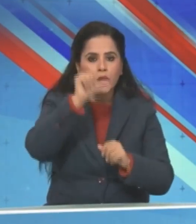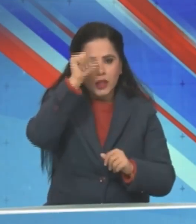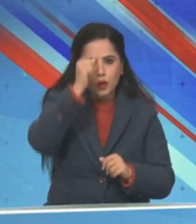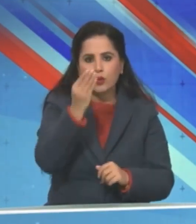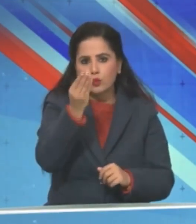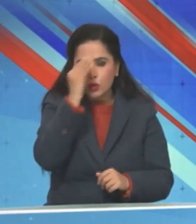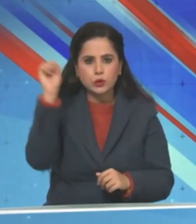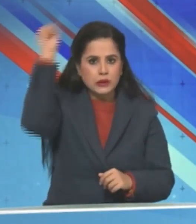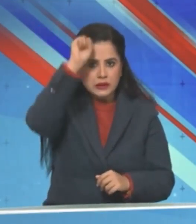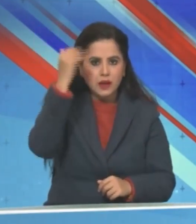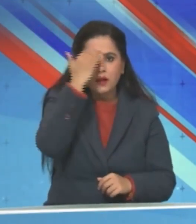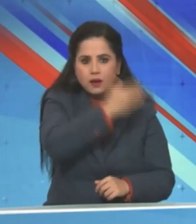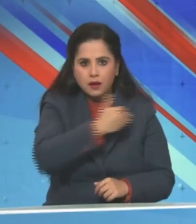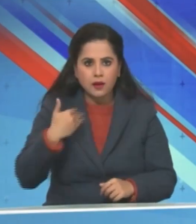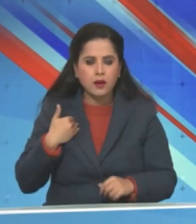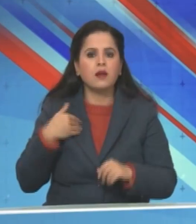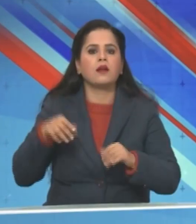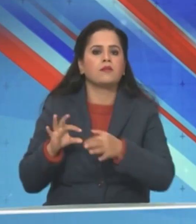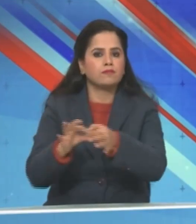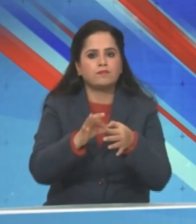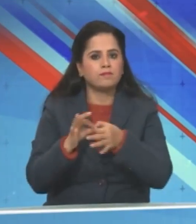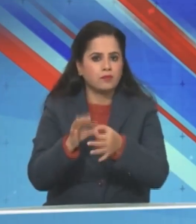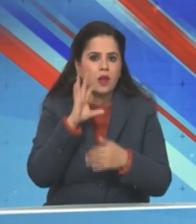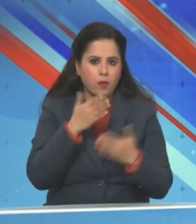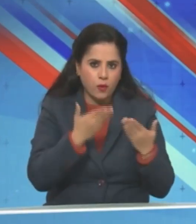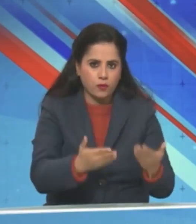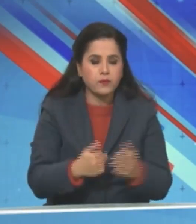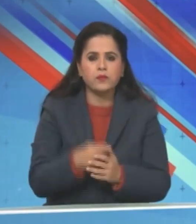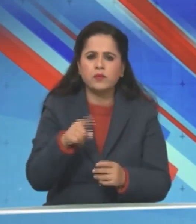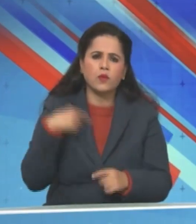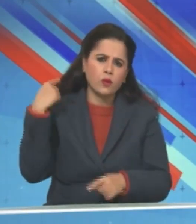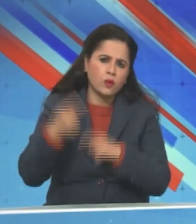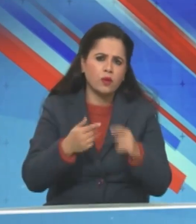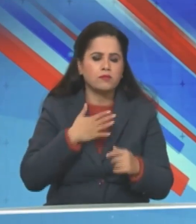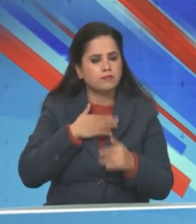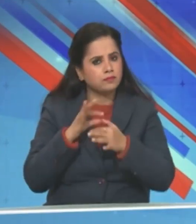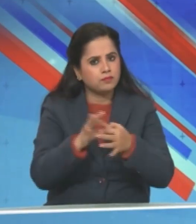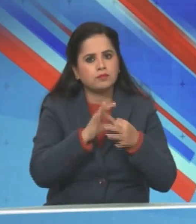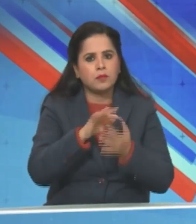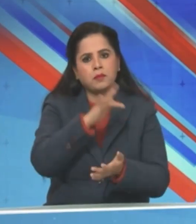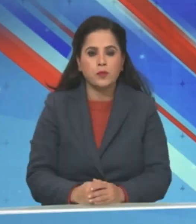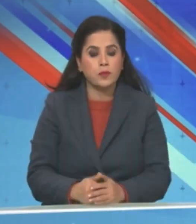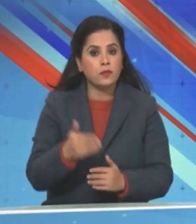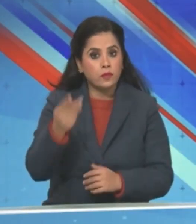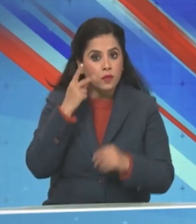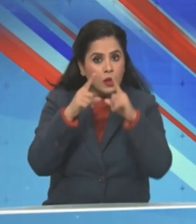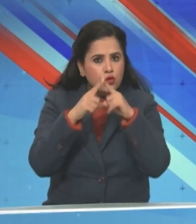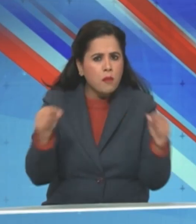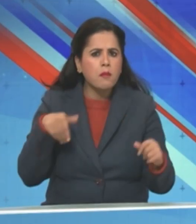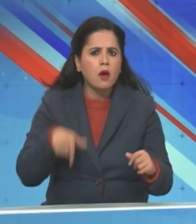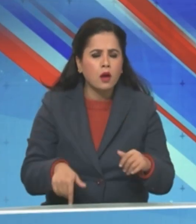हिंदू मुस्लिम सिख ईसाई समुदाय की भूमि है, ये हमेशा सद्भाव की भूमि बरकरार रहेगी। पान में